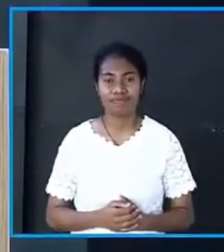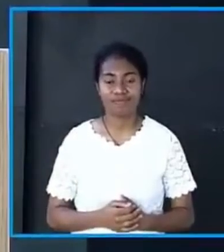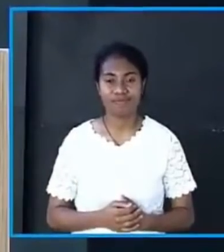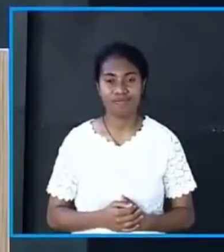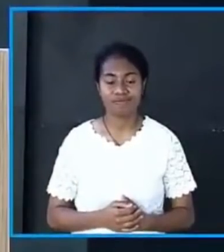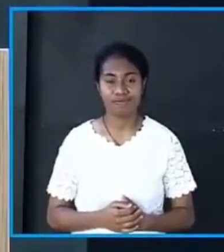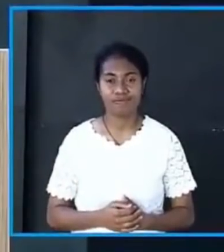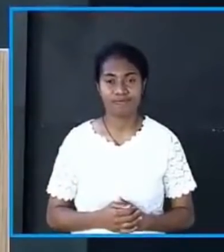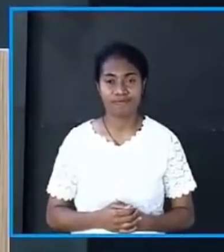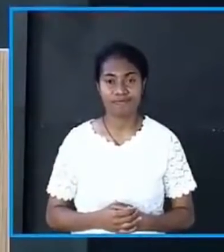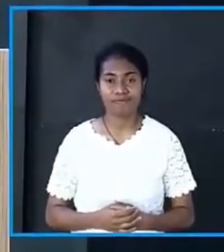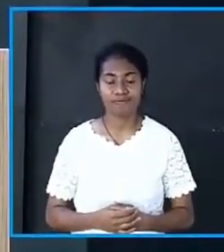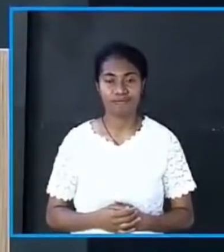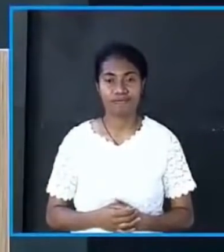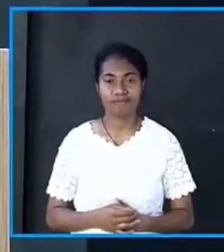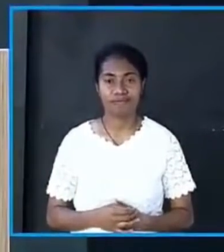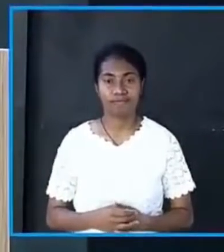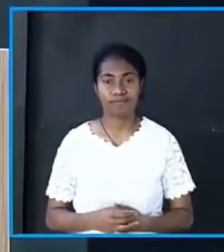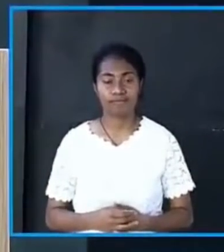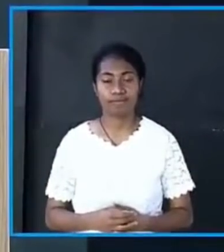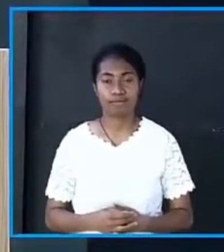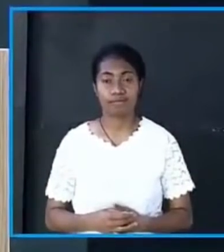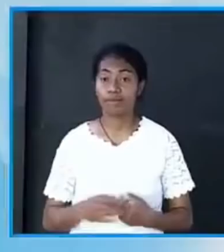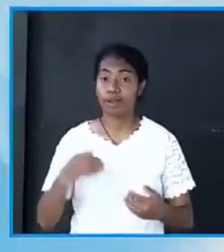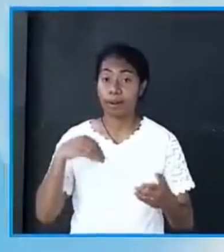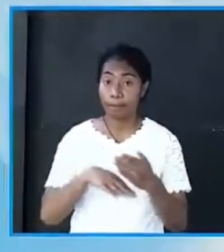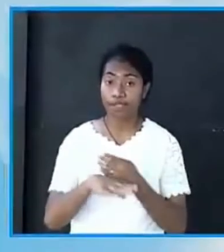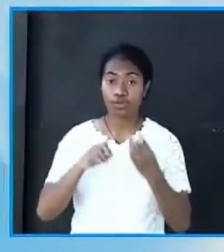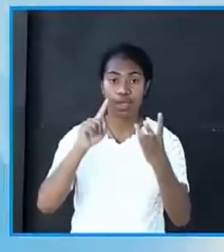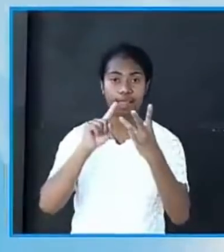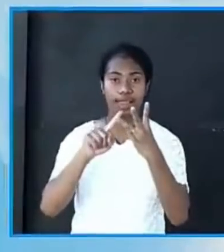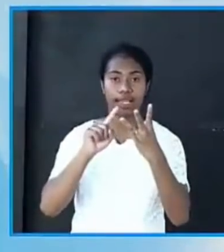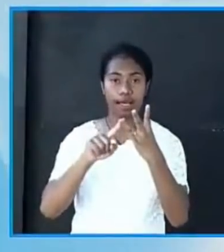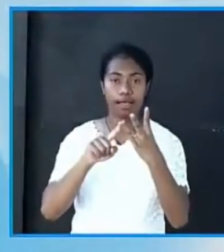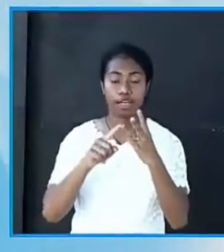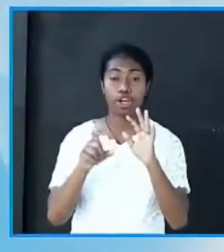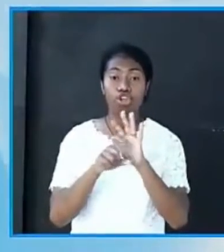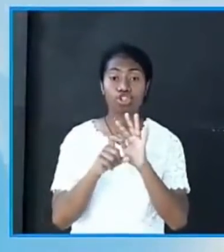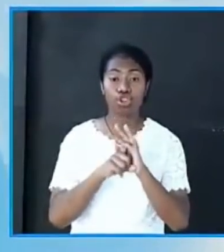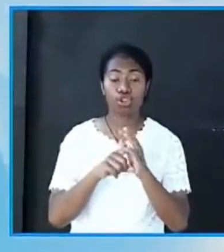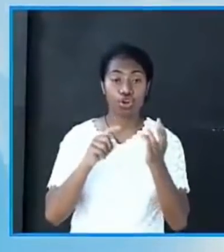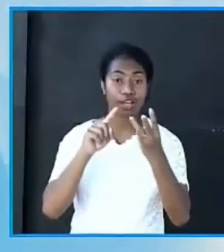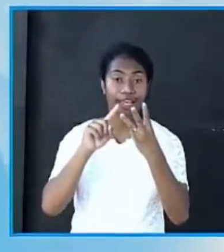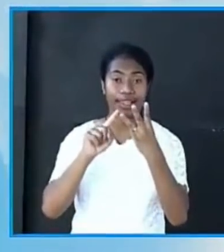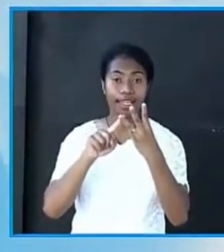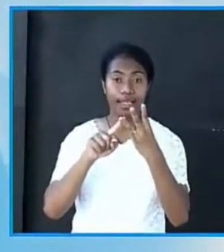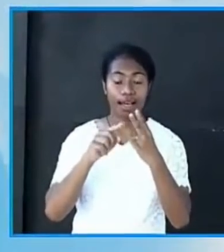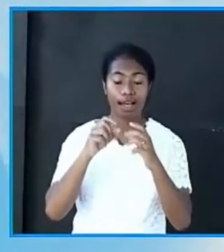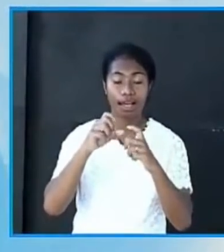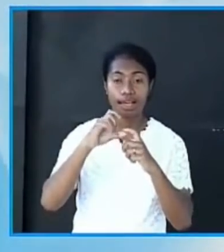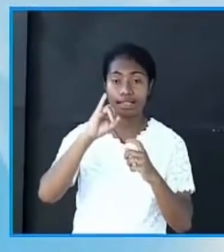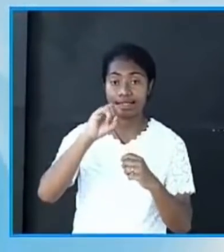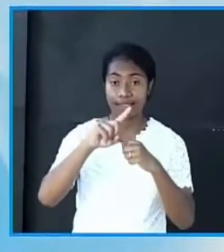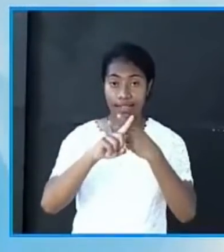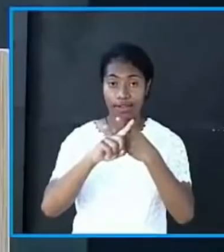Hai ketiga contoh ketiga sifat moral